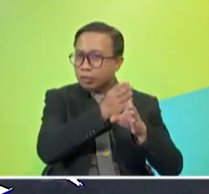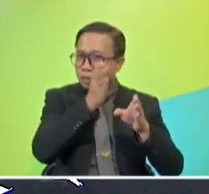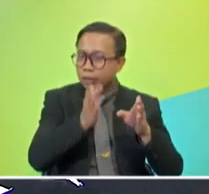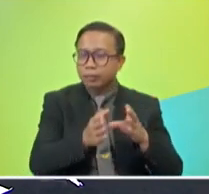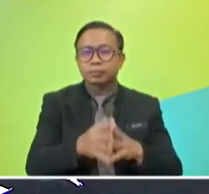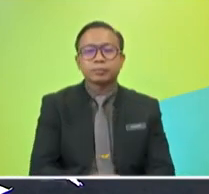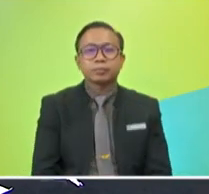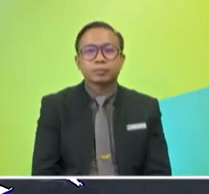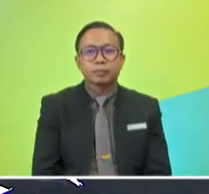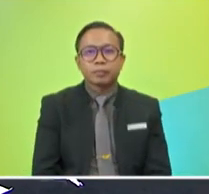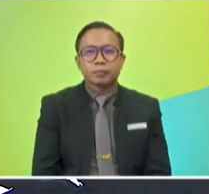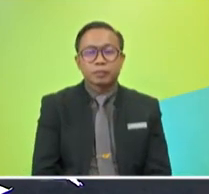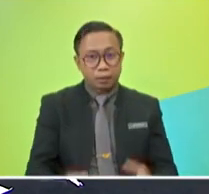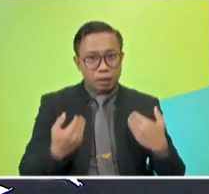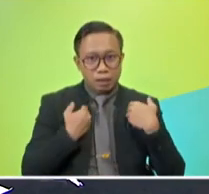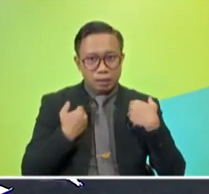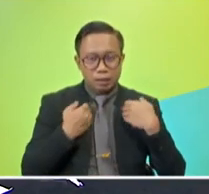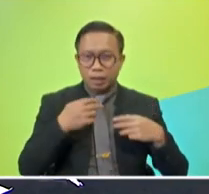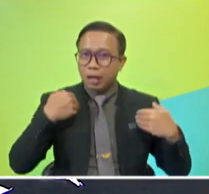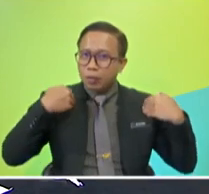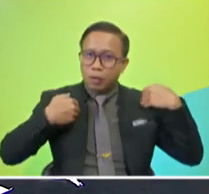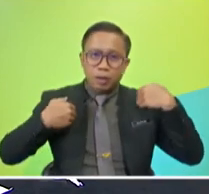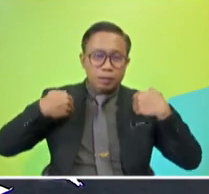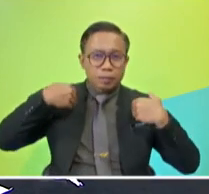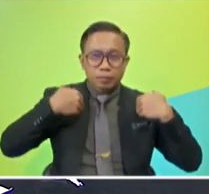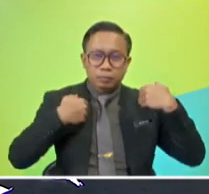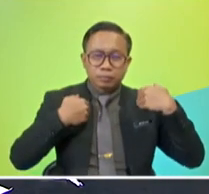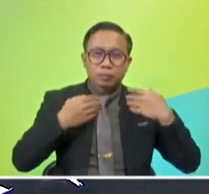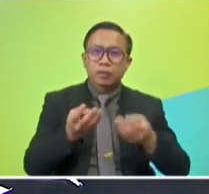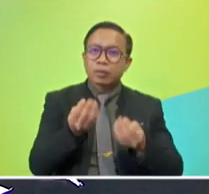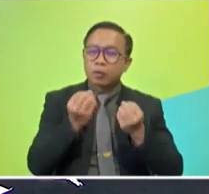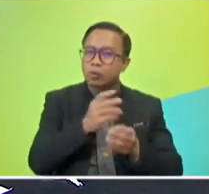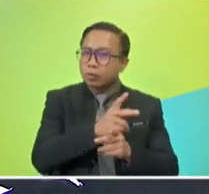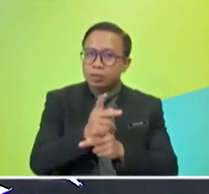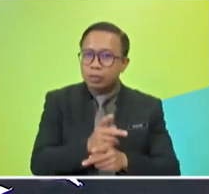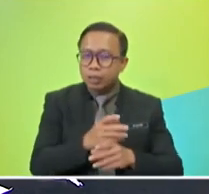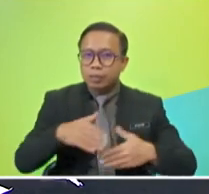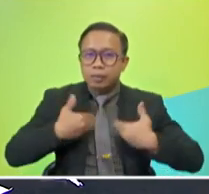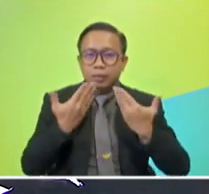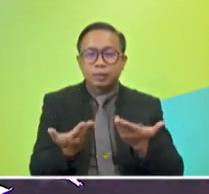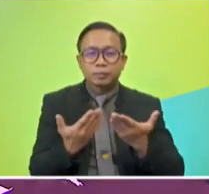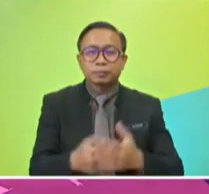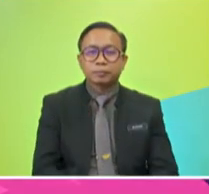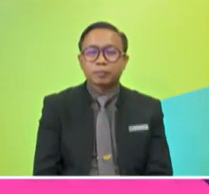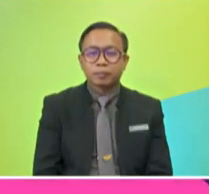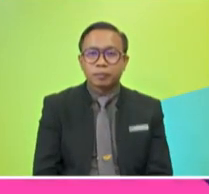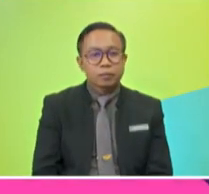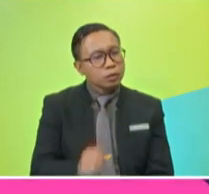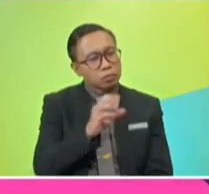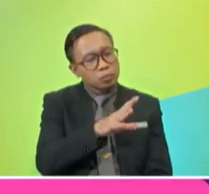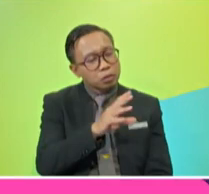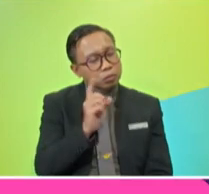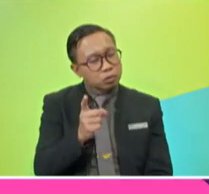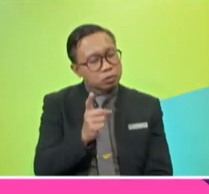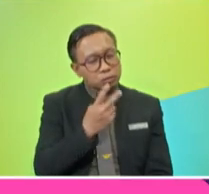kamu ada hewan peliharaan tersebut Bagaimana cara kamu bertanggung jawab biarkan hewan tersebut